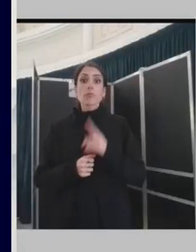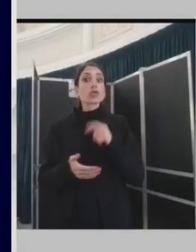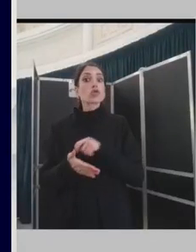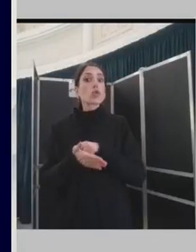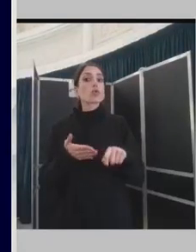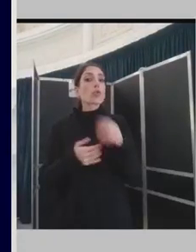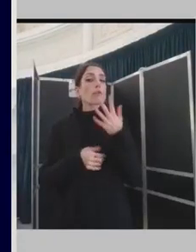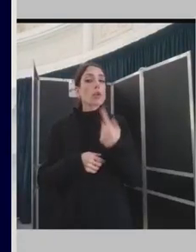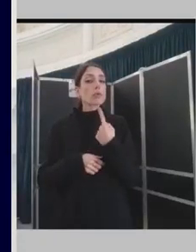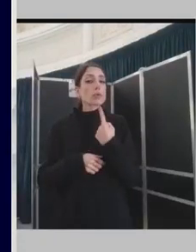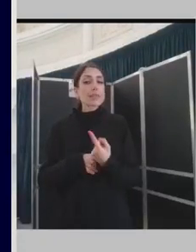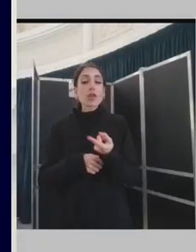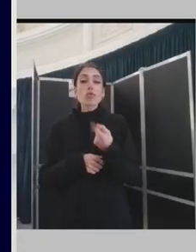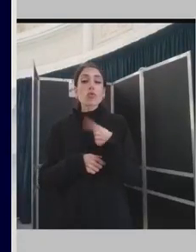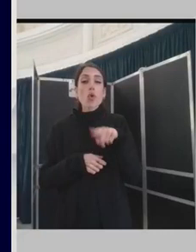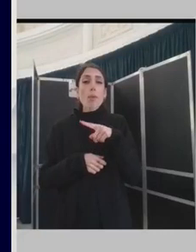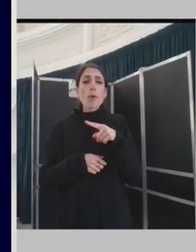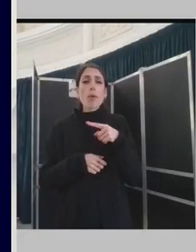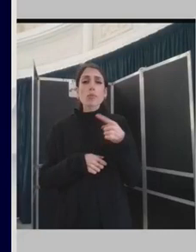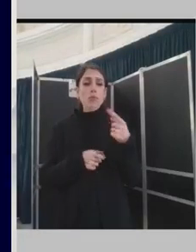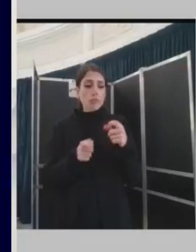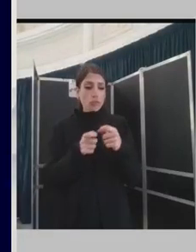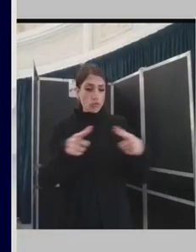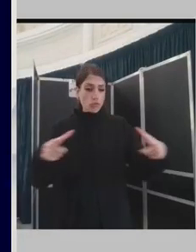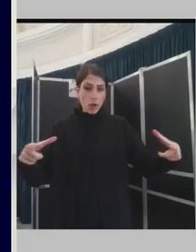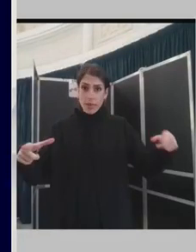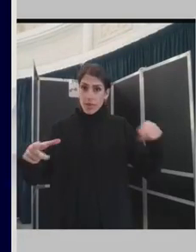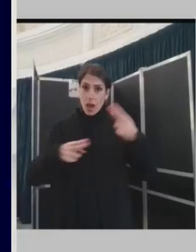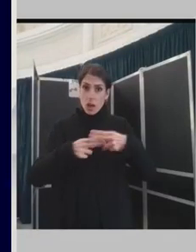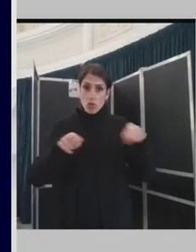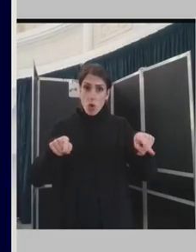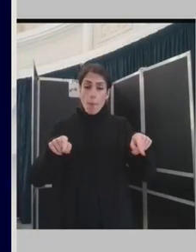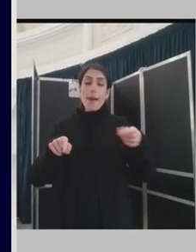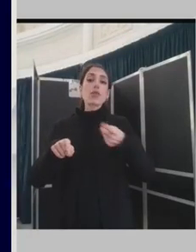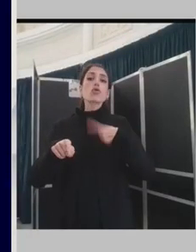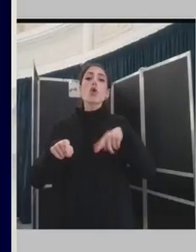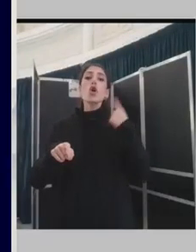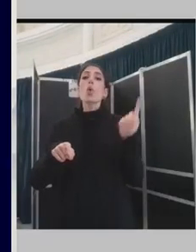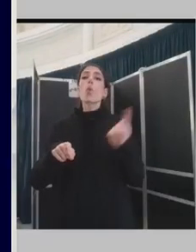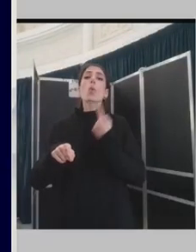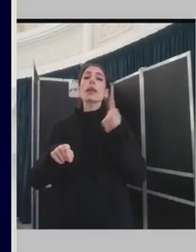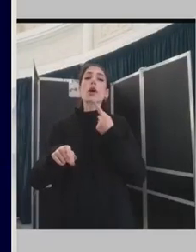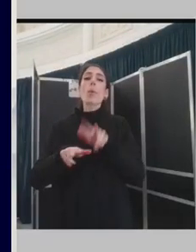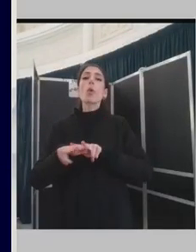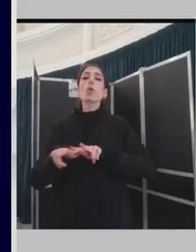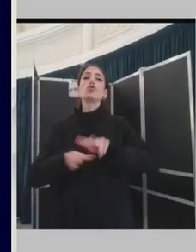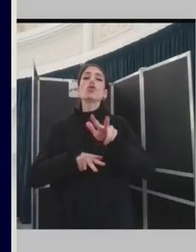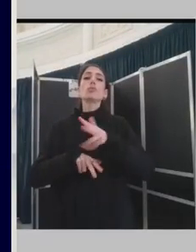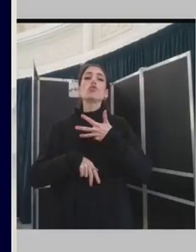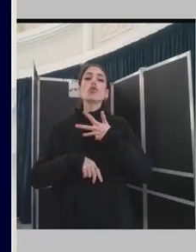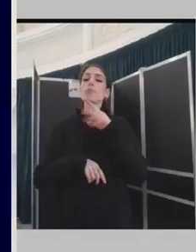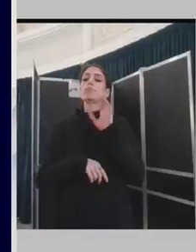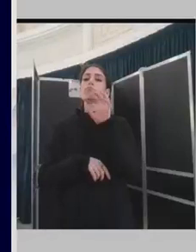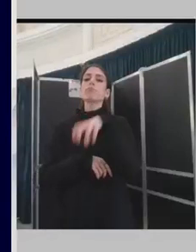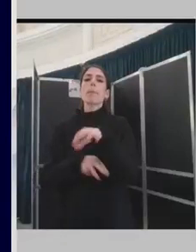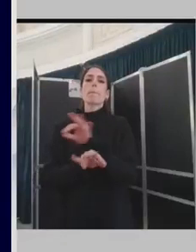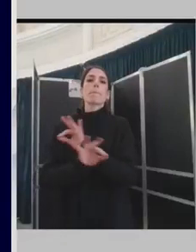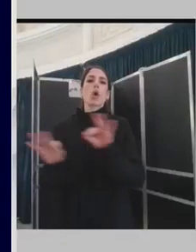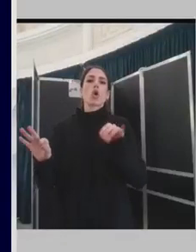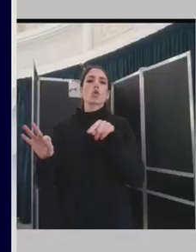Roma una postazione di Croce Rossa a proposito di cultura del soccorso, che mi pare che sul